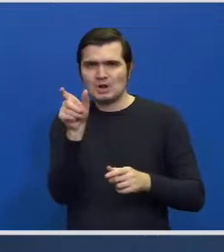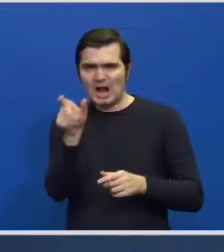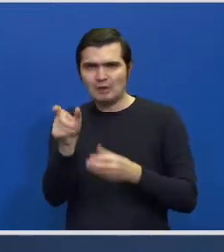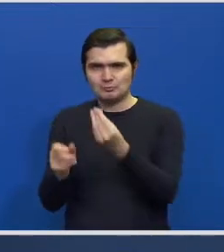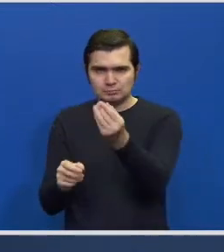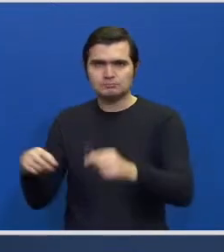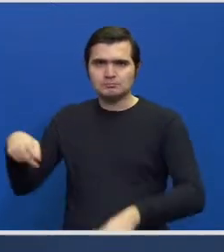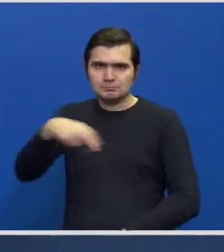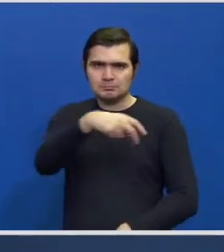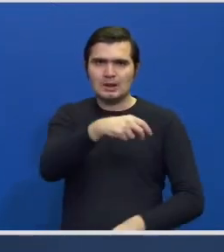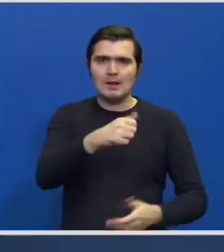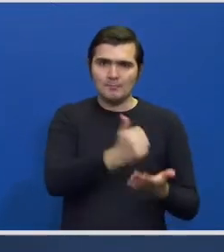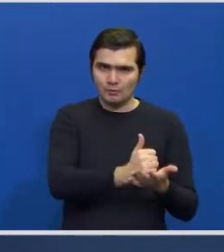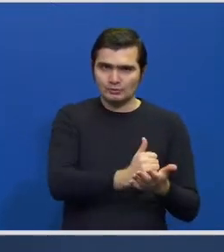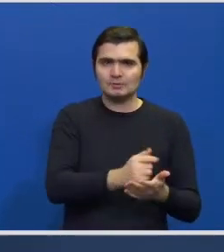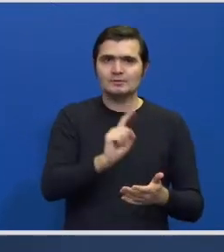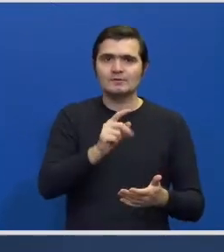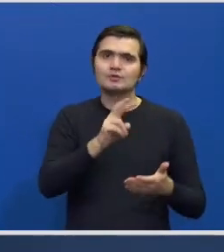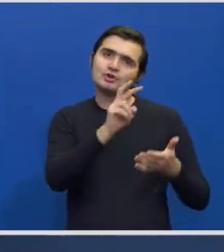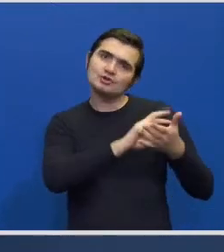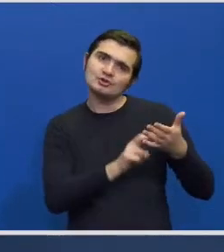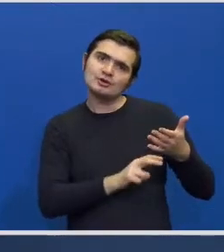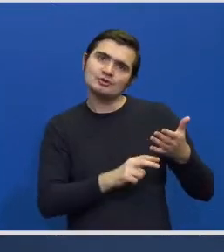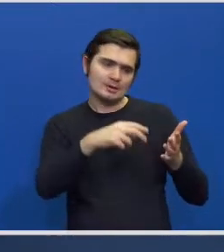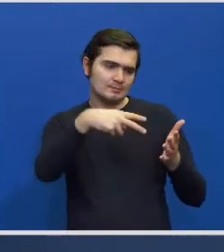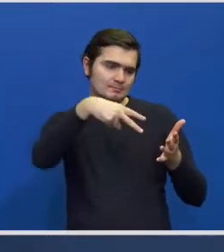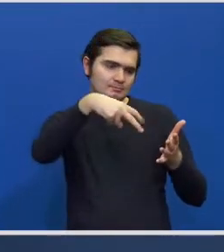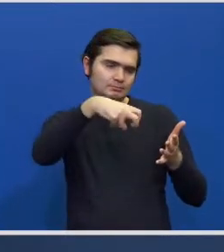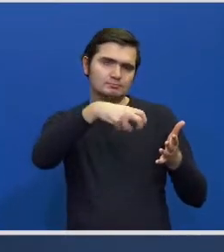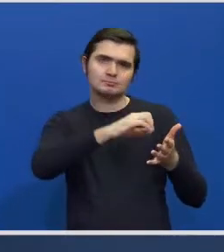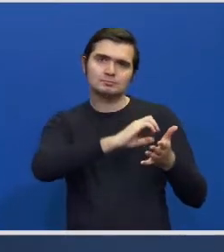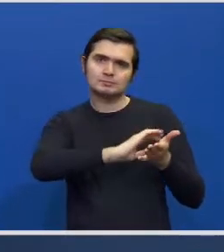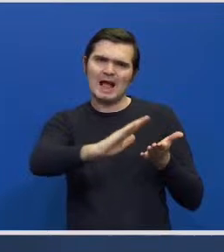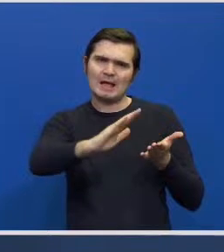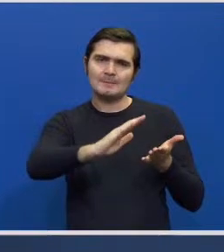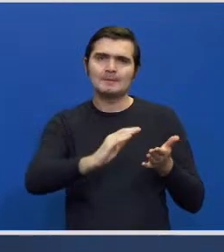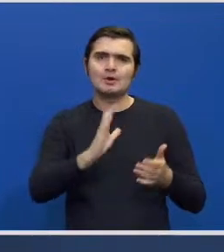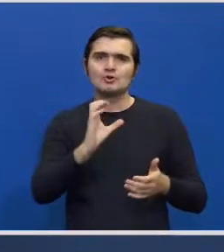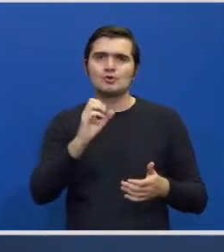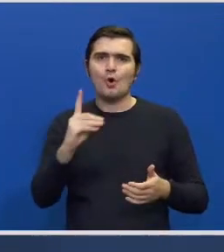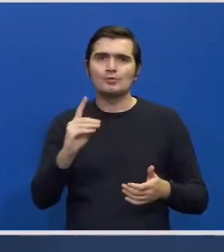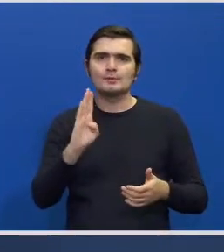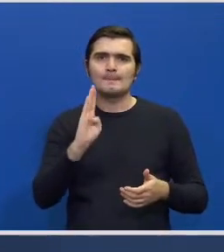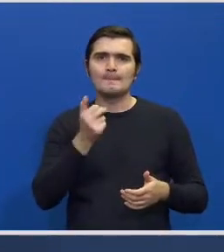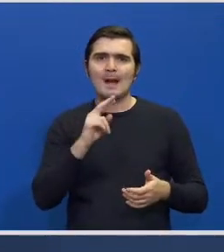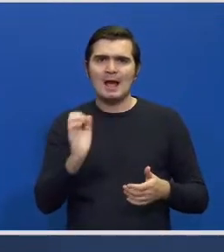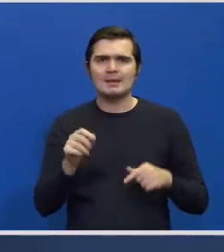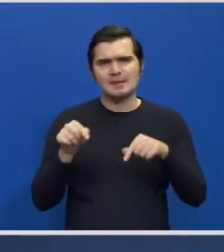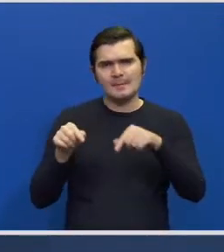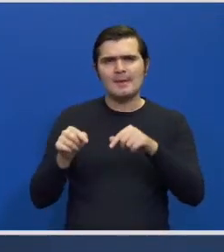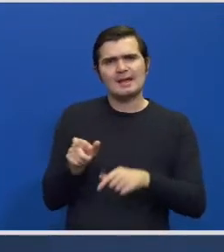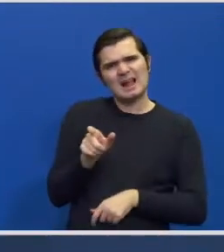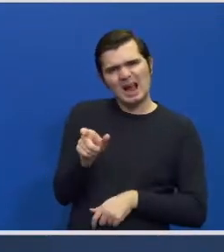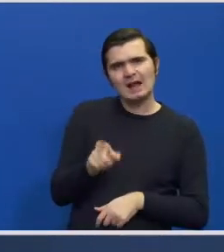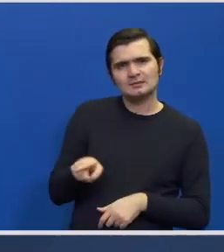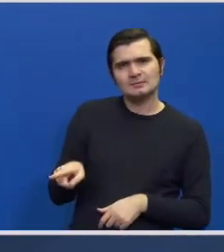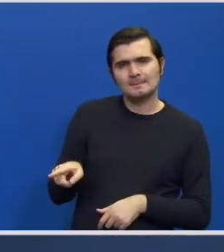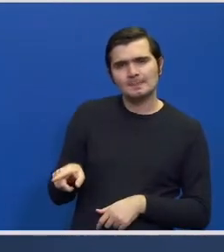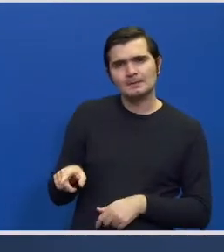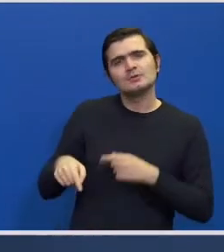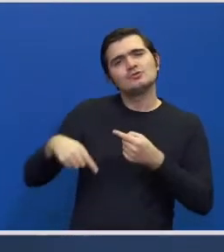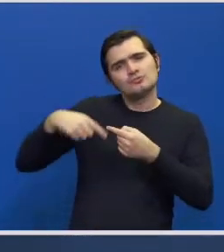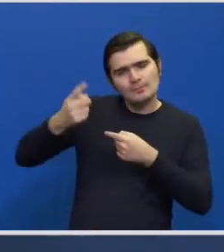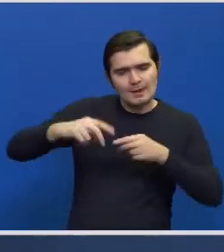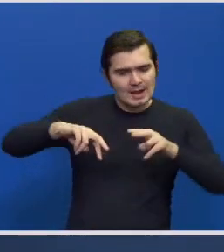se prezintă la oficiul poștal, se citește codul de bară și